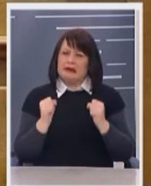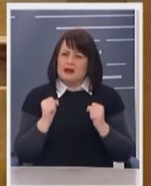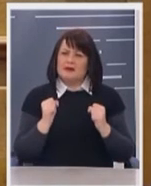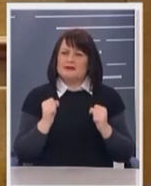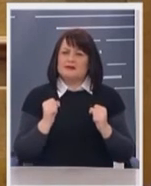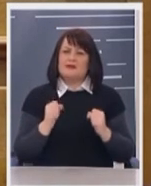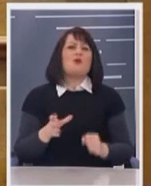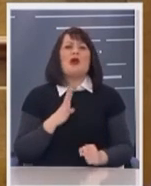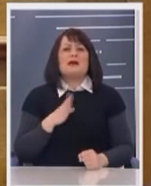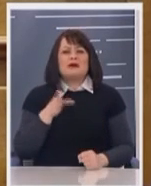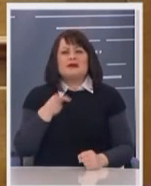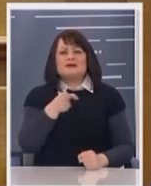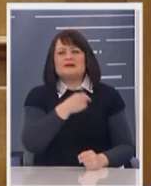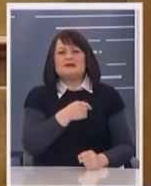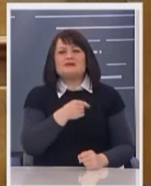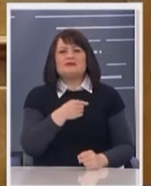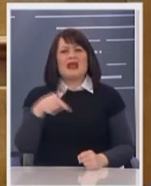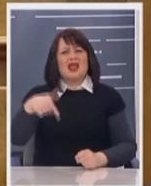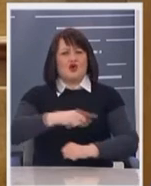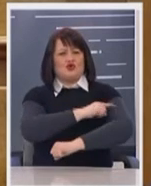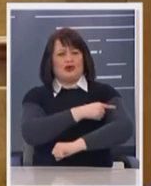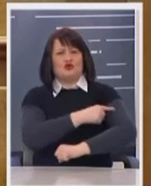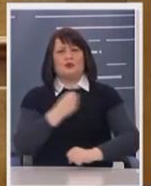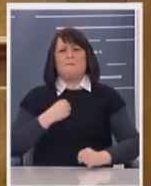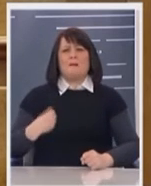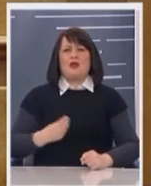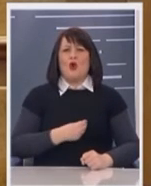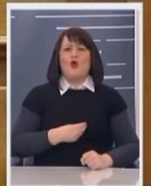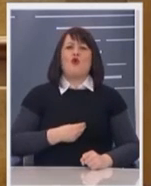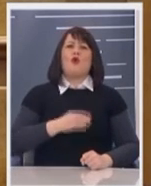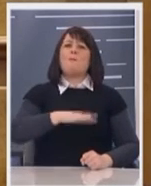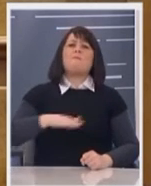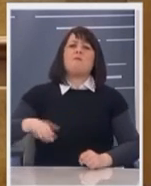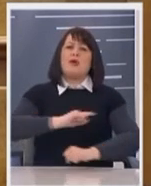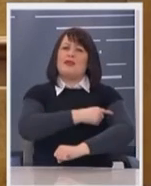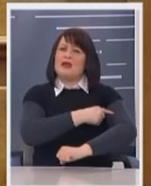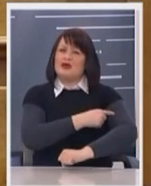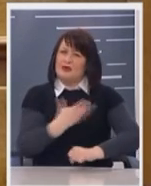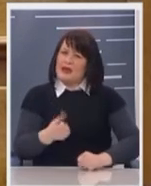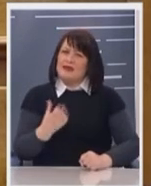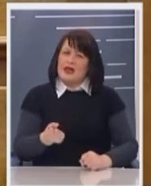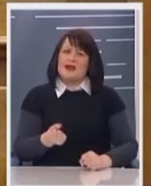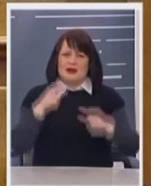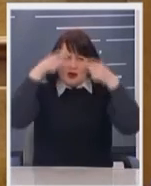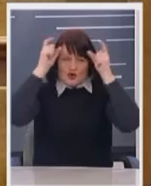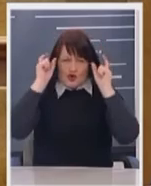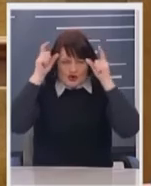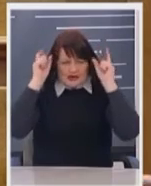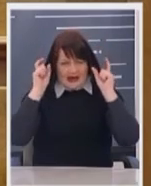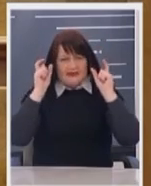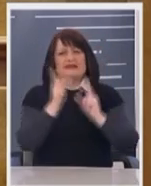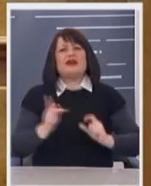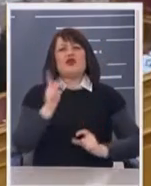οι πολίτες γενικούς γιατρούς, παθολόγους και παιδιάτρους, αλλά και νοσηλευτές και κοινωνικούς